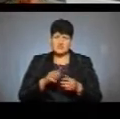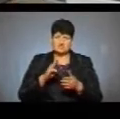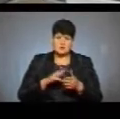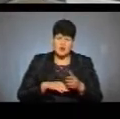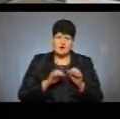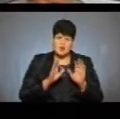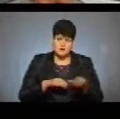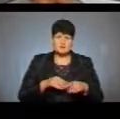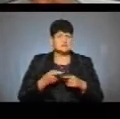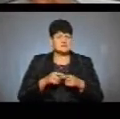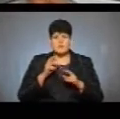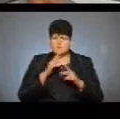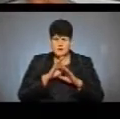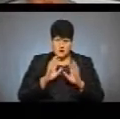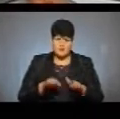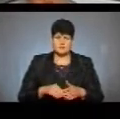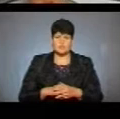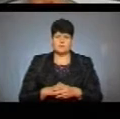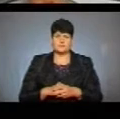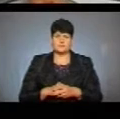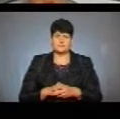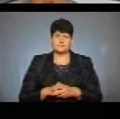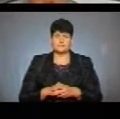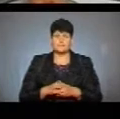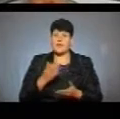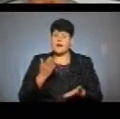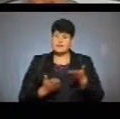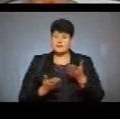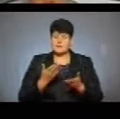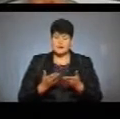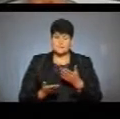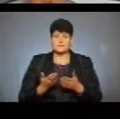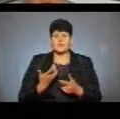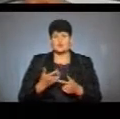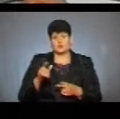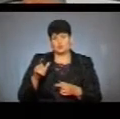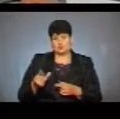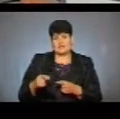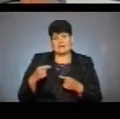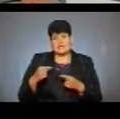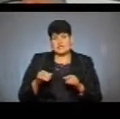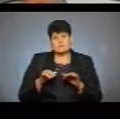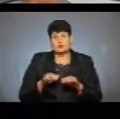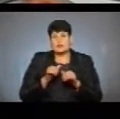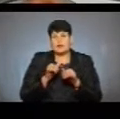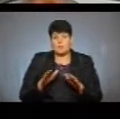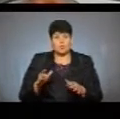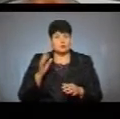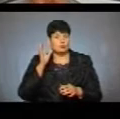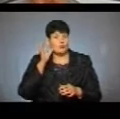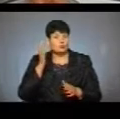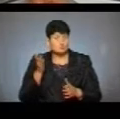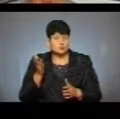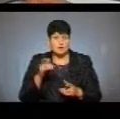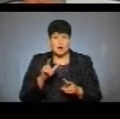штраф, так, це неправильно. Але якщо людина іншим способом не може почути. А